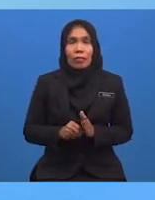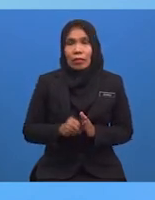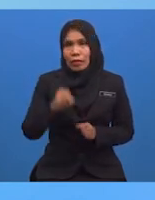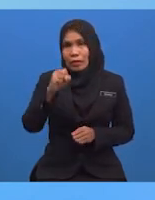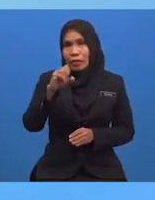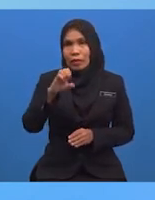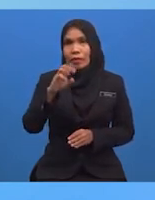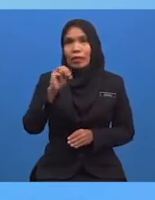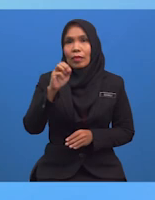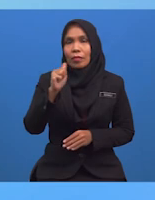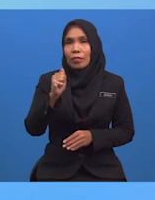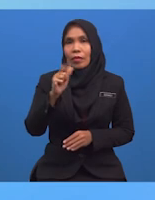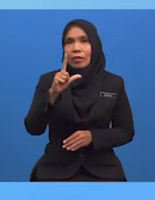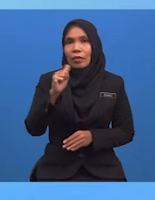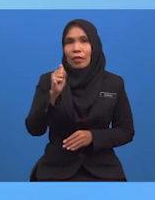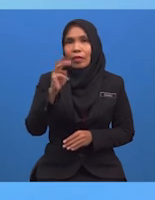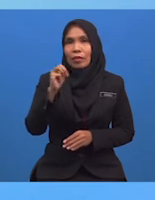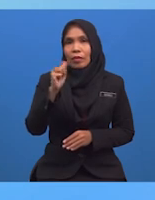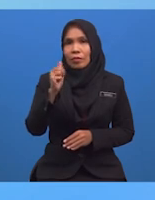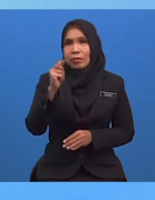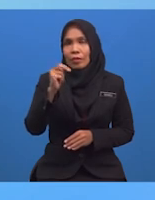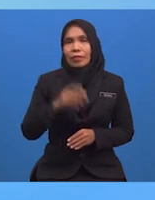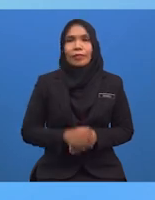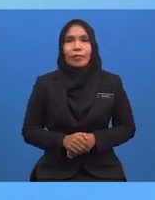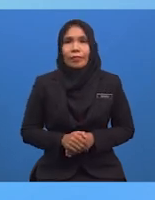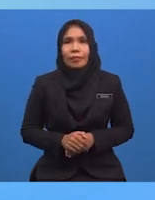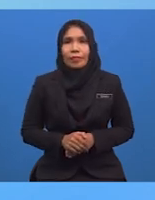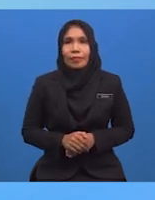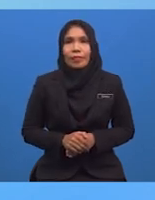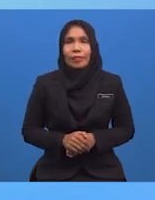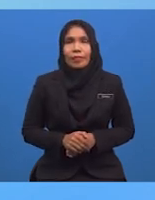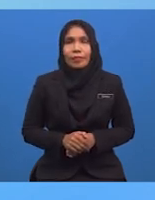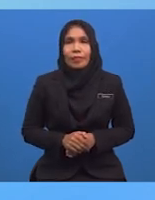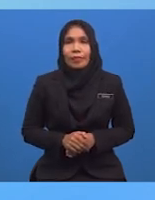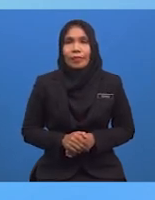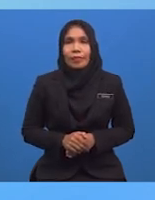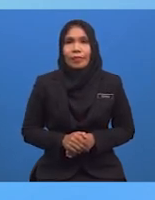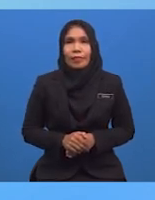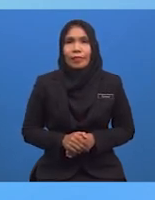jumlah pinjaman berkurang. Penawaran wang turut berkurangan.